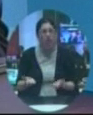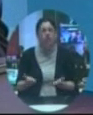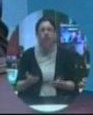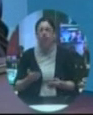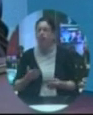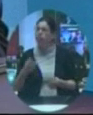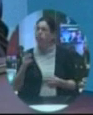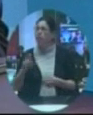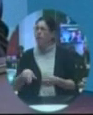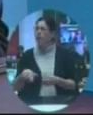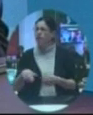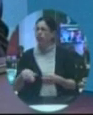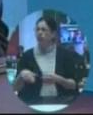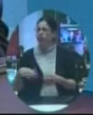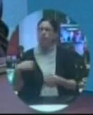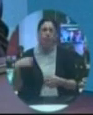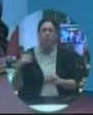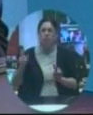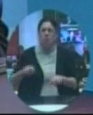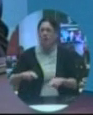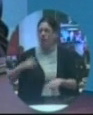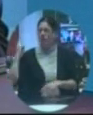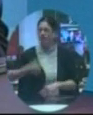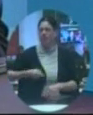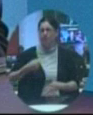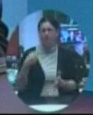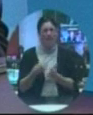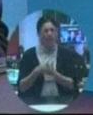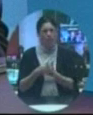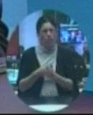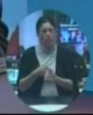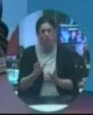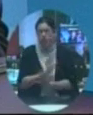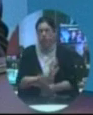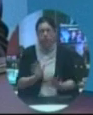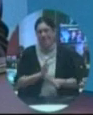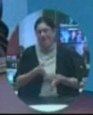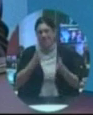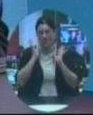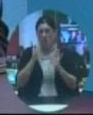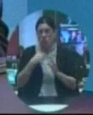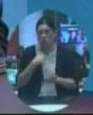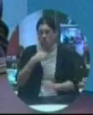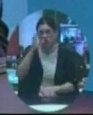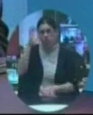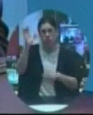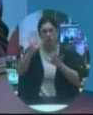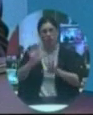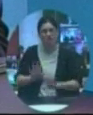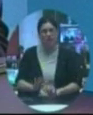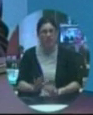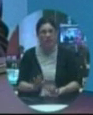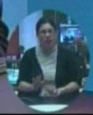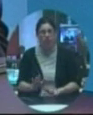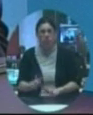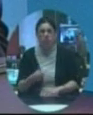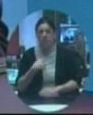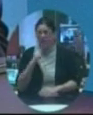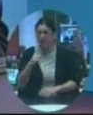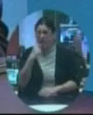עד שהיה תכאב בפושעים האכזריים האלה. כשאני צפיתי בטלוויזיה, אני חייב לומר